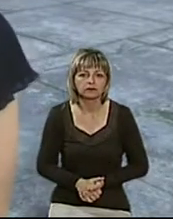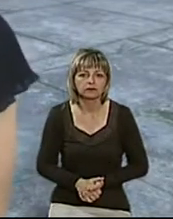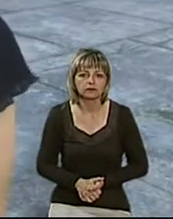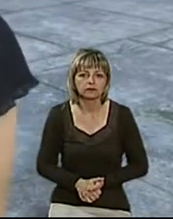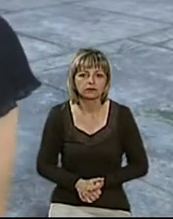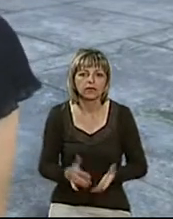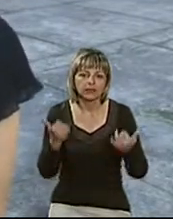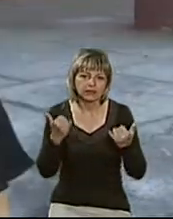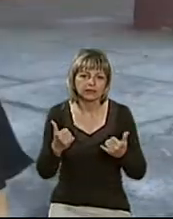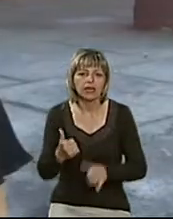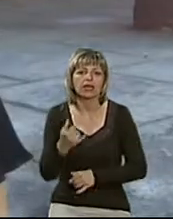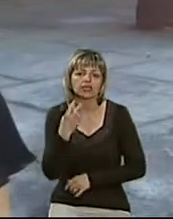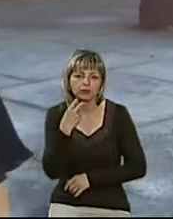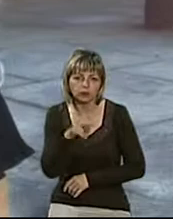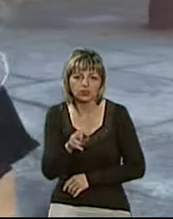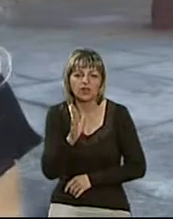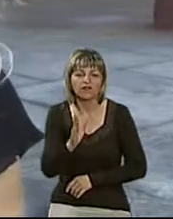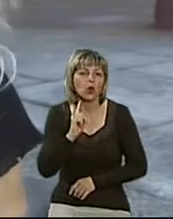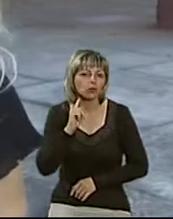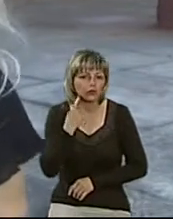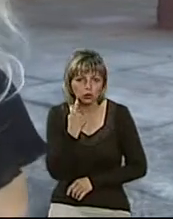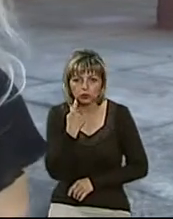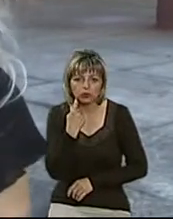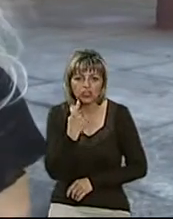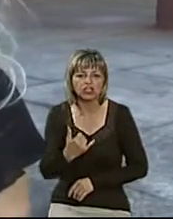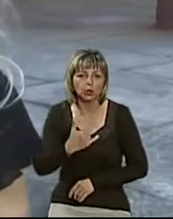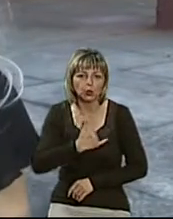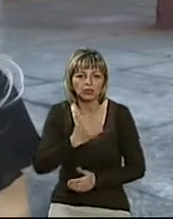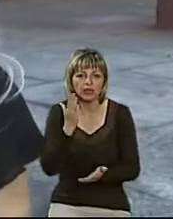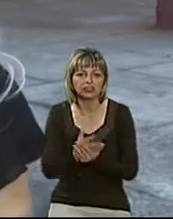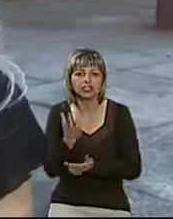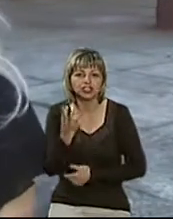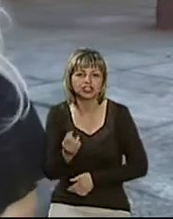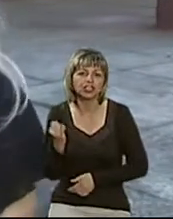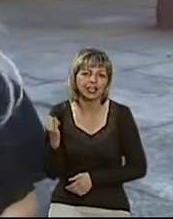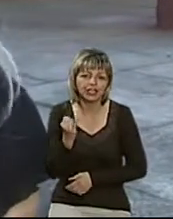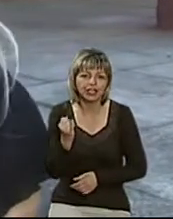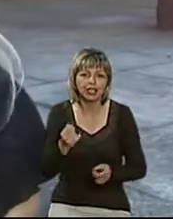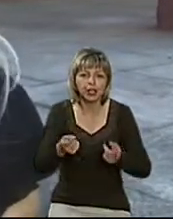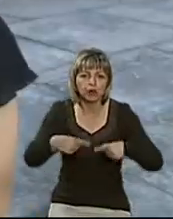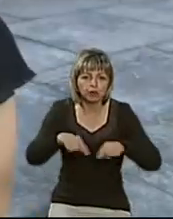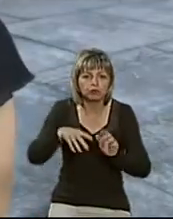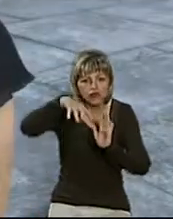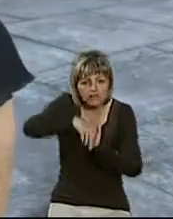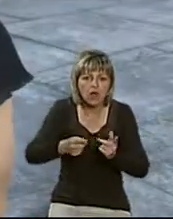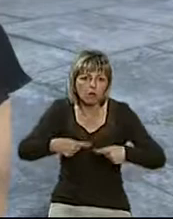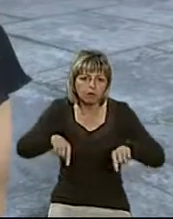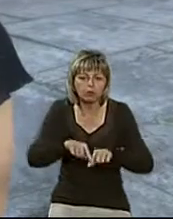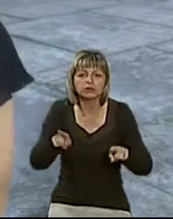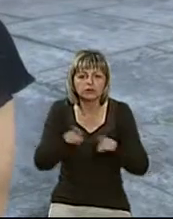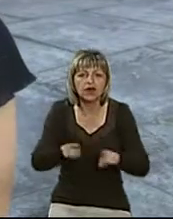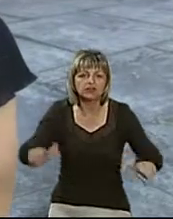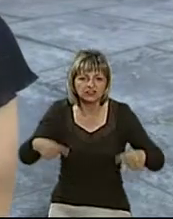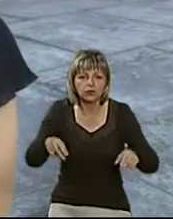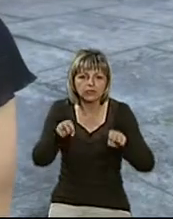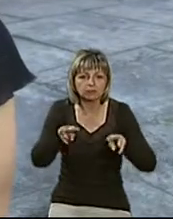проходять, ну, зараз відбувають покарання. В обласному центрі у нас є ще і пункт в пункті. Так створюється